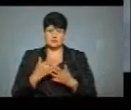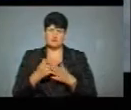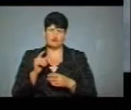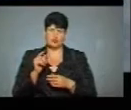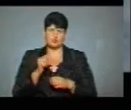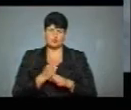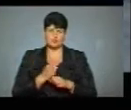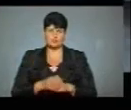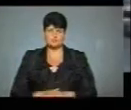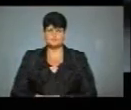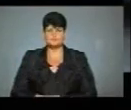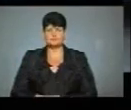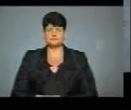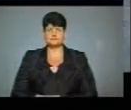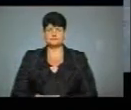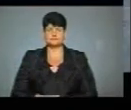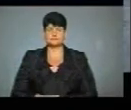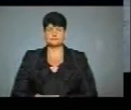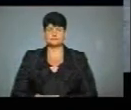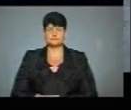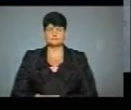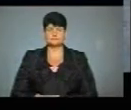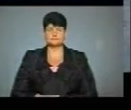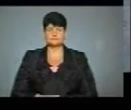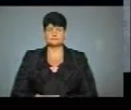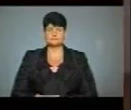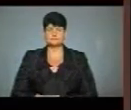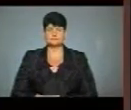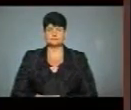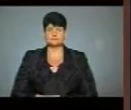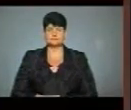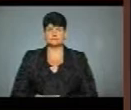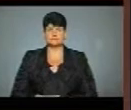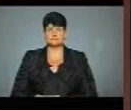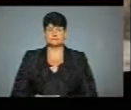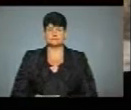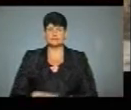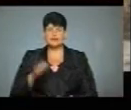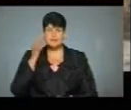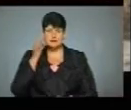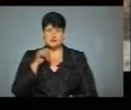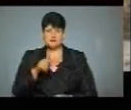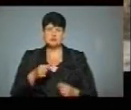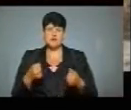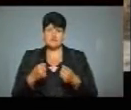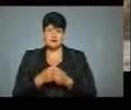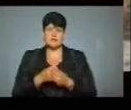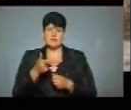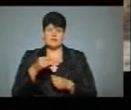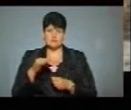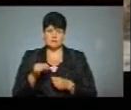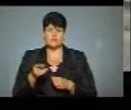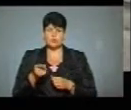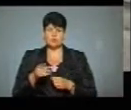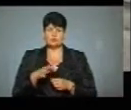Ірина Терлюк, Андрій Бодак. Новини на Суспільному. Тернопіль. Нагадаю, така ж аварія на Гаївському мосту в